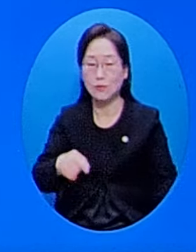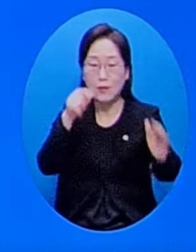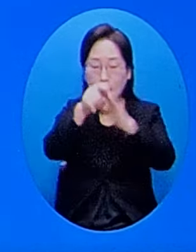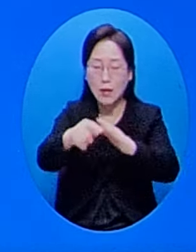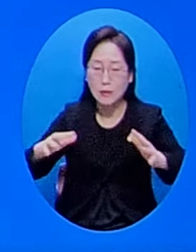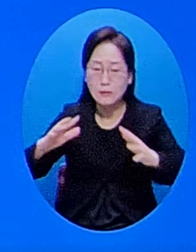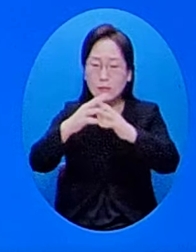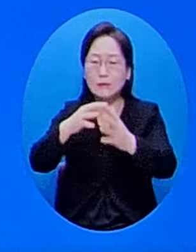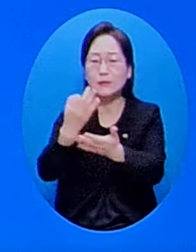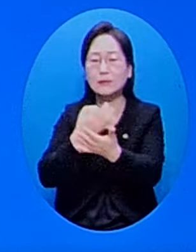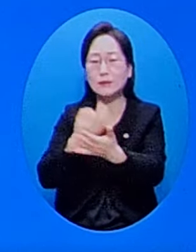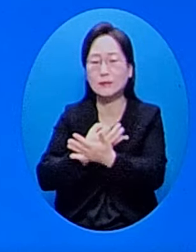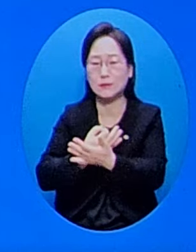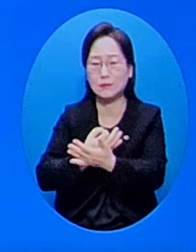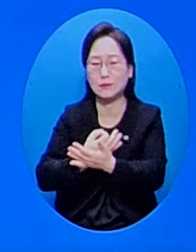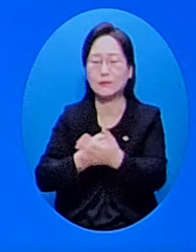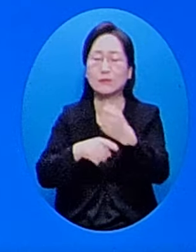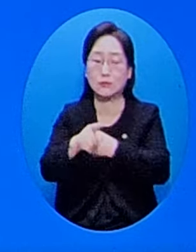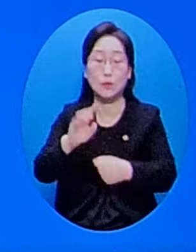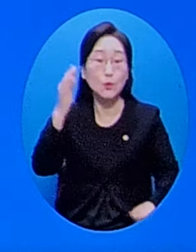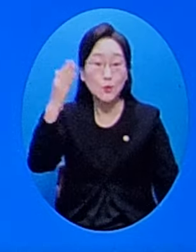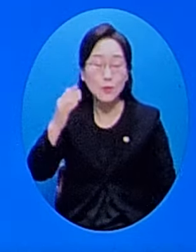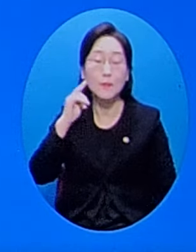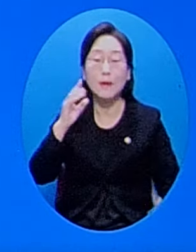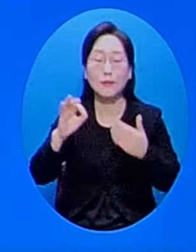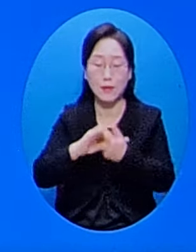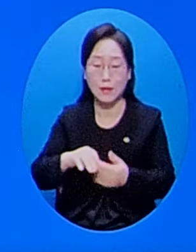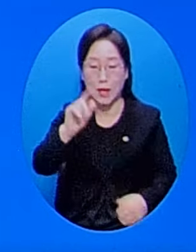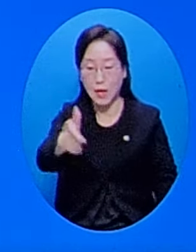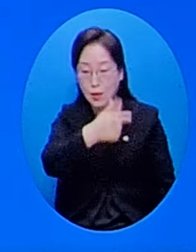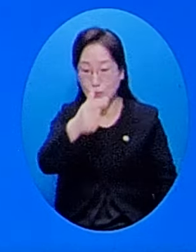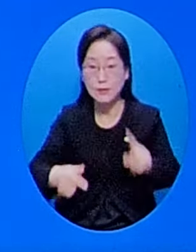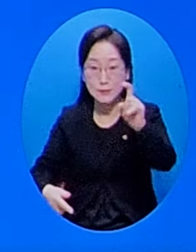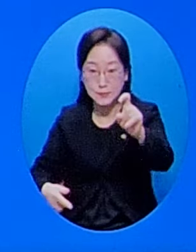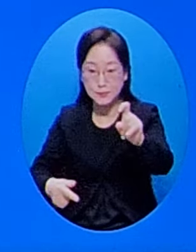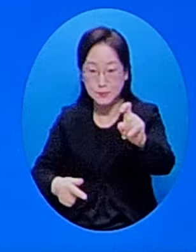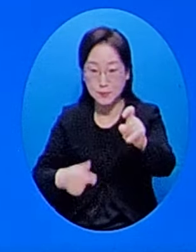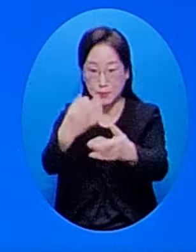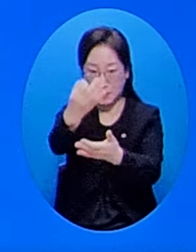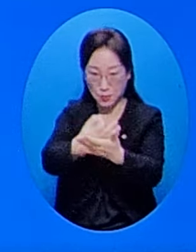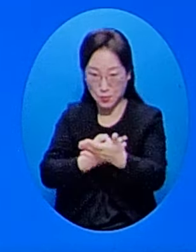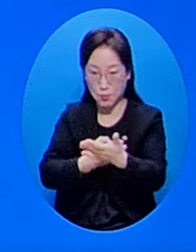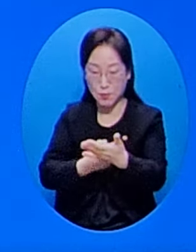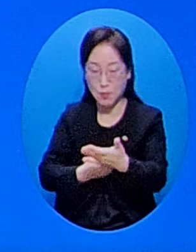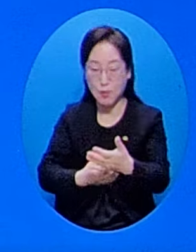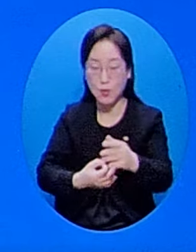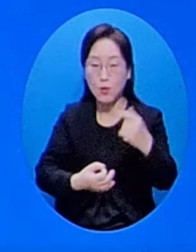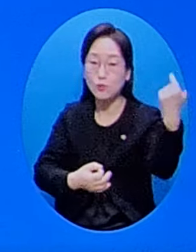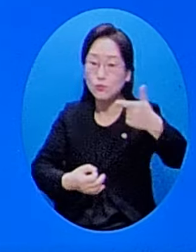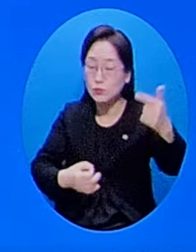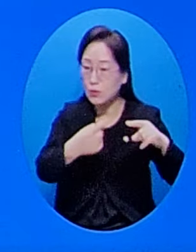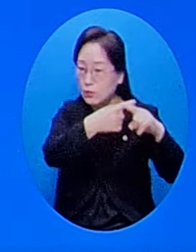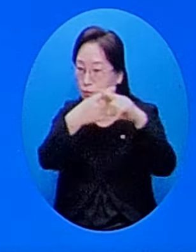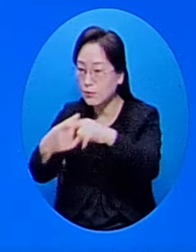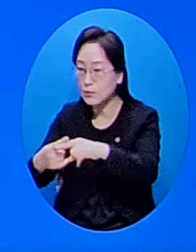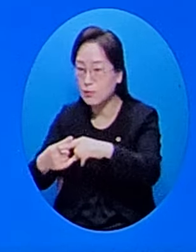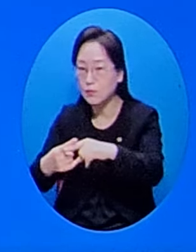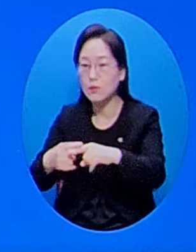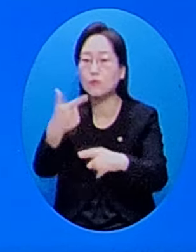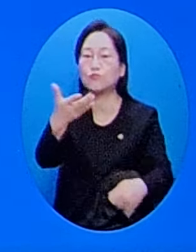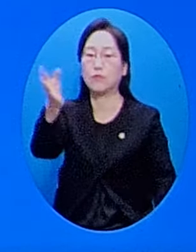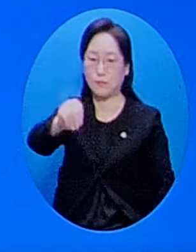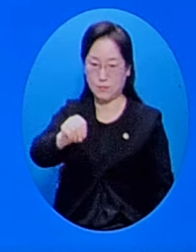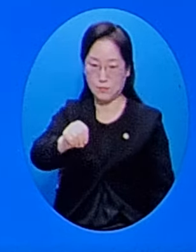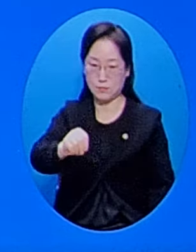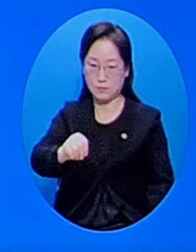그러니까 요즘으로 말하면 우리가 하루에 나가서 10만 원을 번다고 하면 6천 데나리온이면 무려